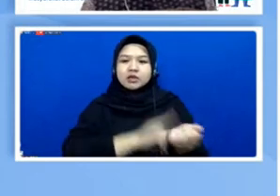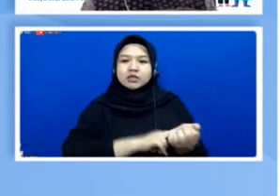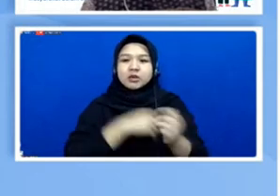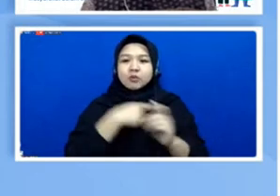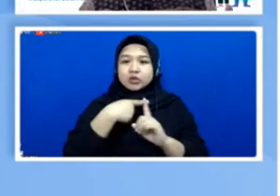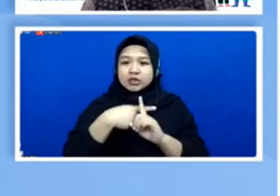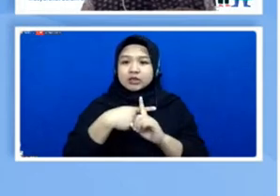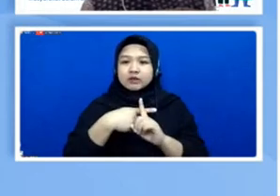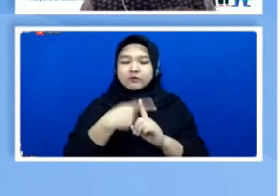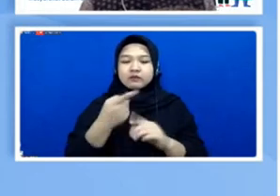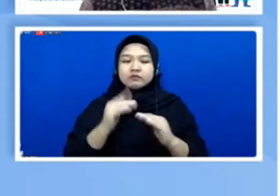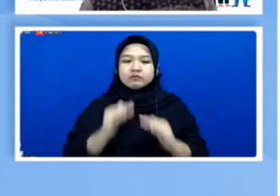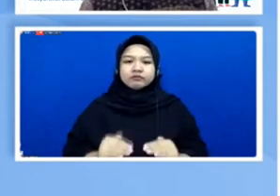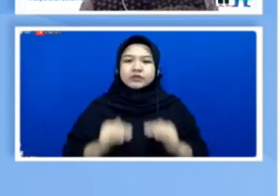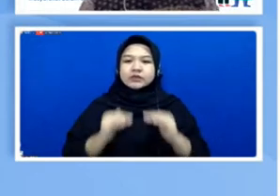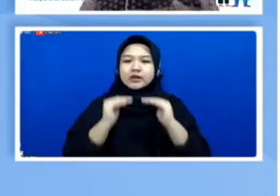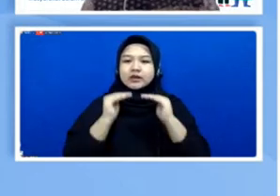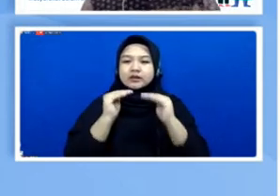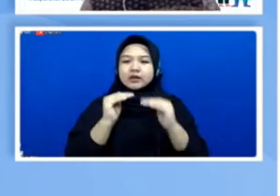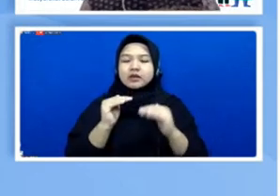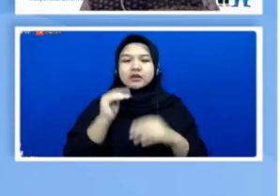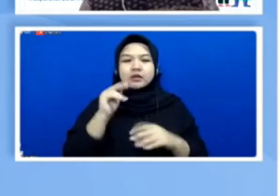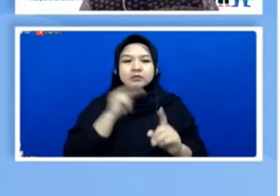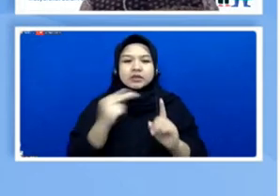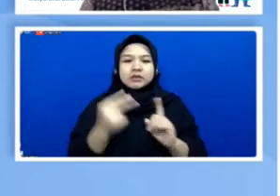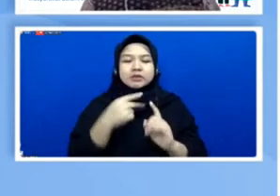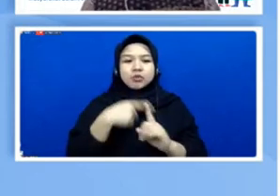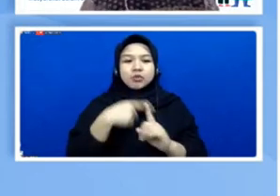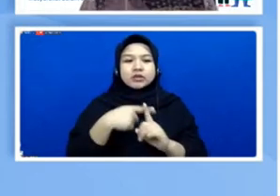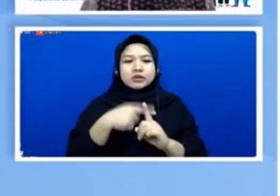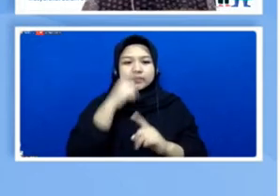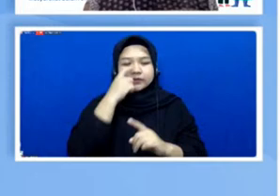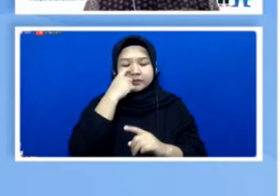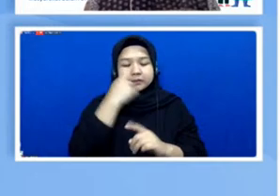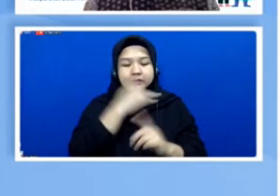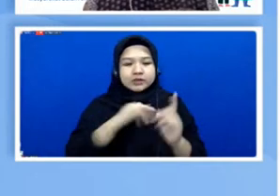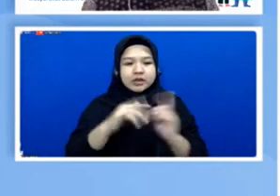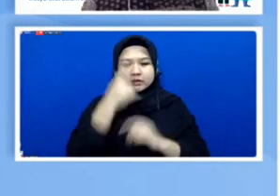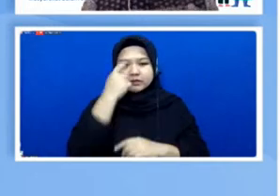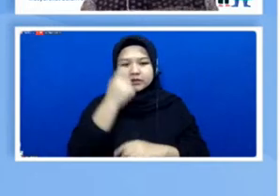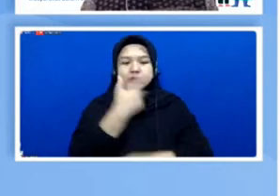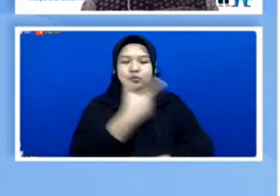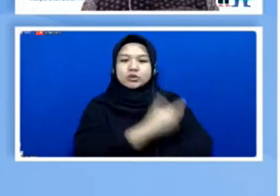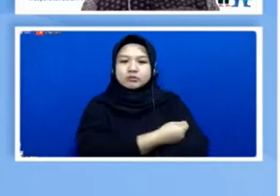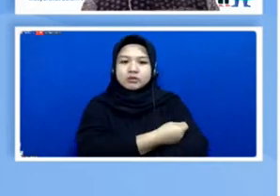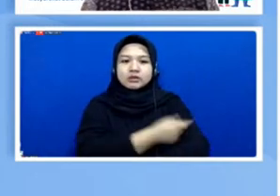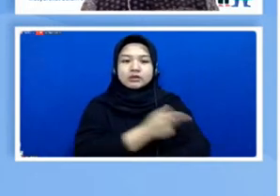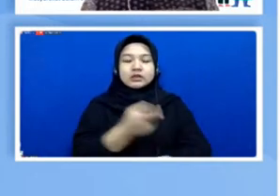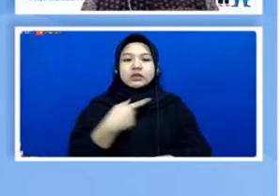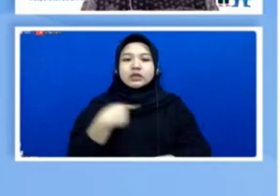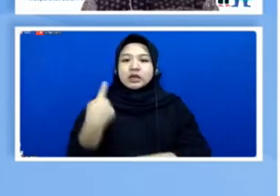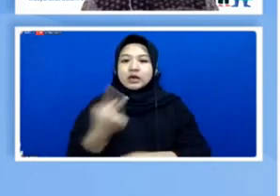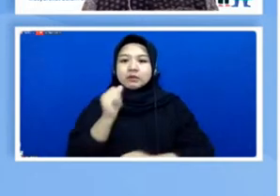itu meningkatkan persepsi positif masyarakat terhadap puskesmas. Misalkan ini kami melakukan